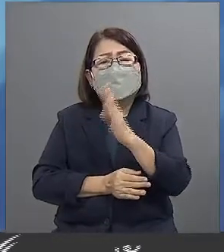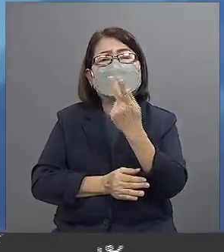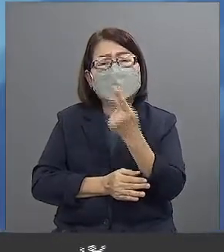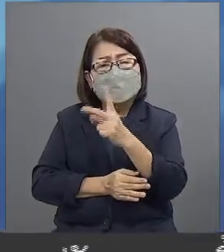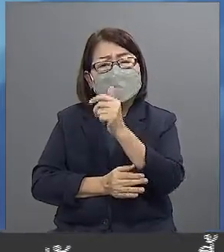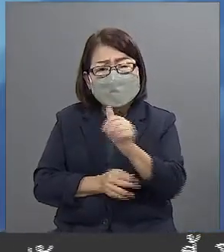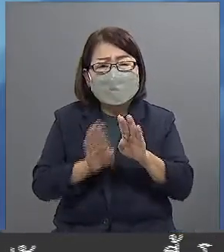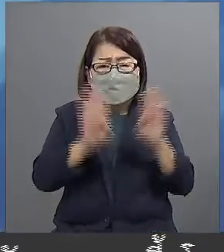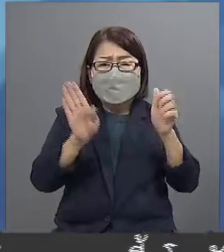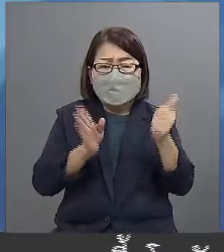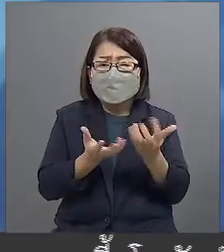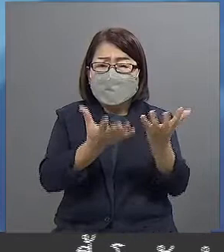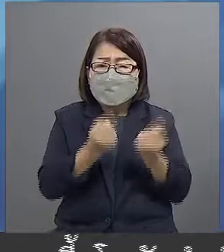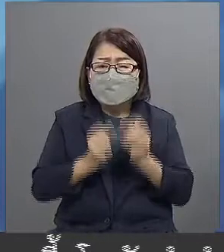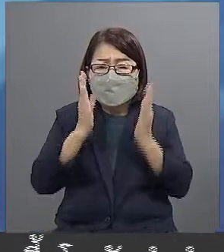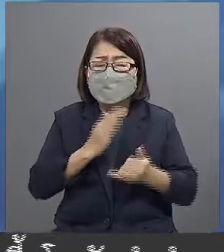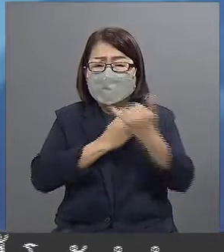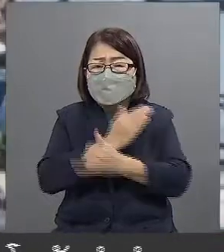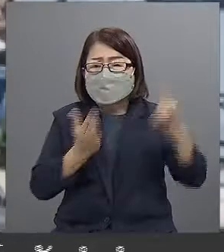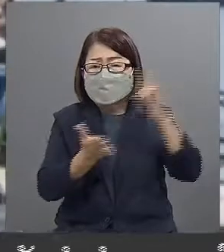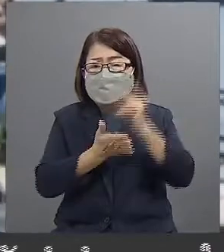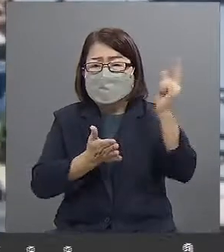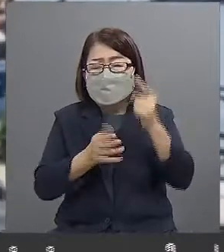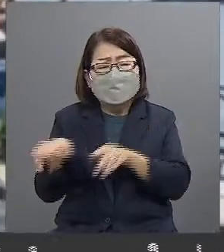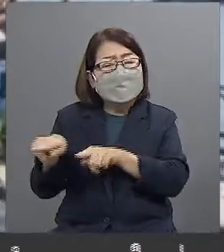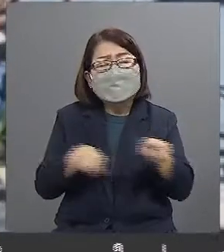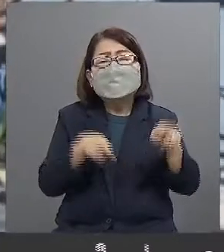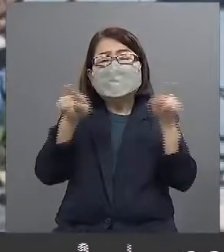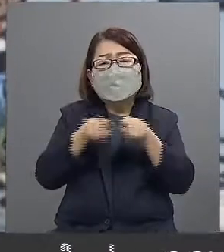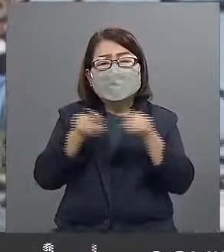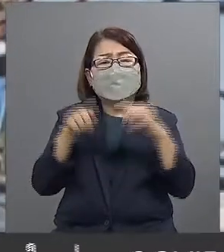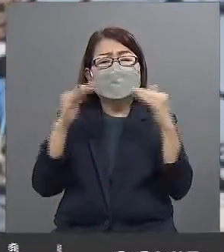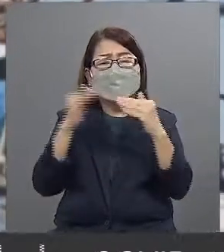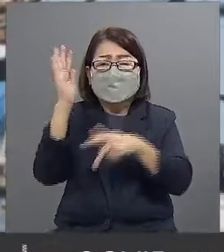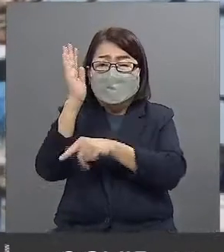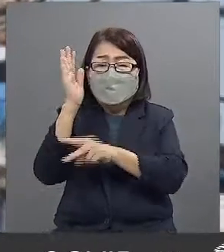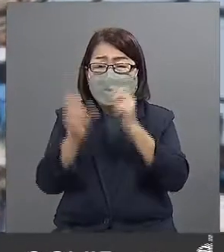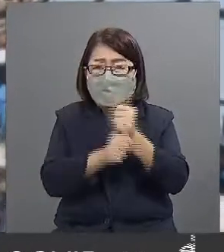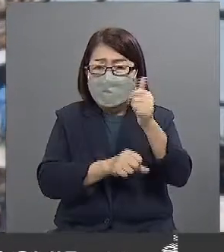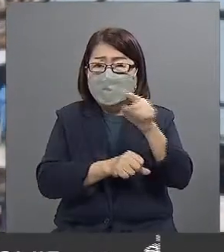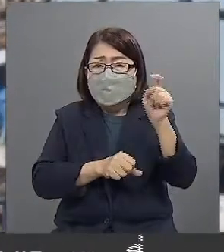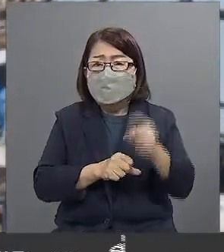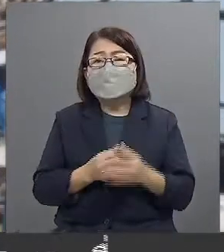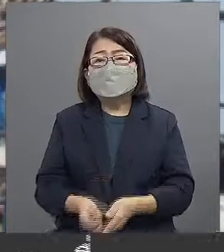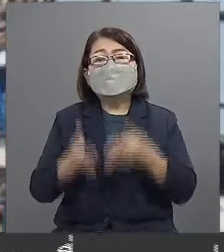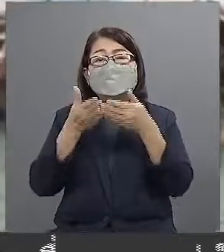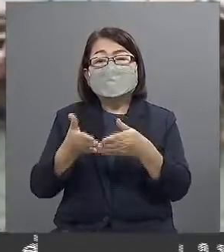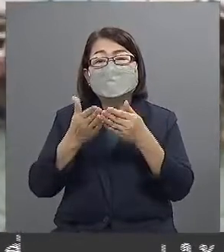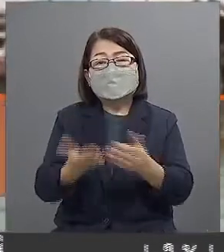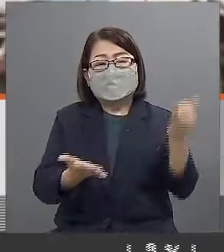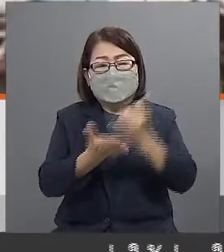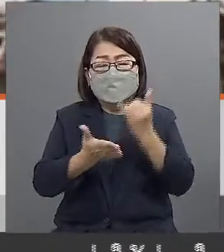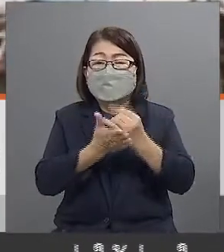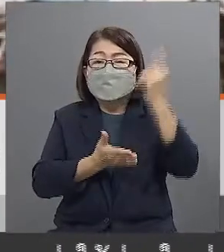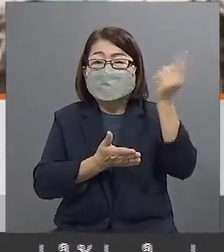1กรกฎาคมนี้พร้อมกับจังหวัดภูเก็ตค่ะเรือหางยาวนำเที่ยวที่เกาะพีพีตำบลอ่าวนางอำเภอเมือง